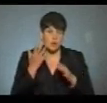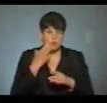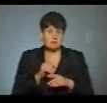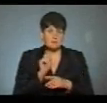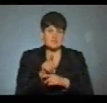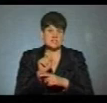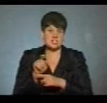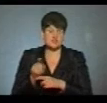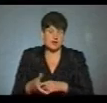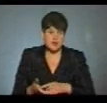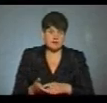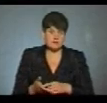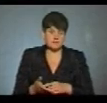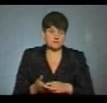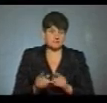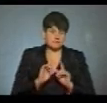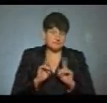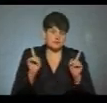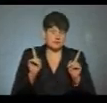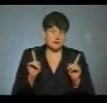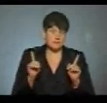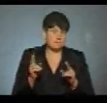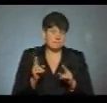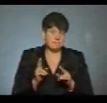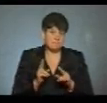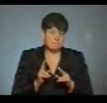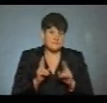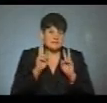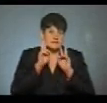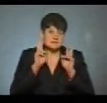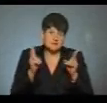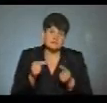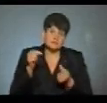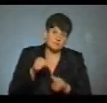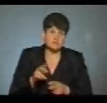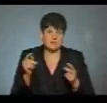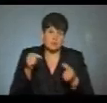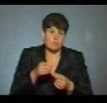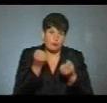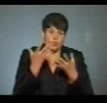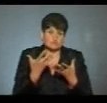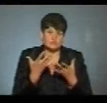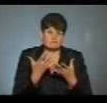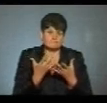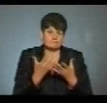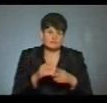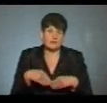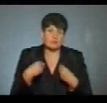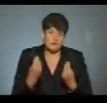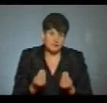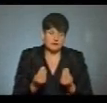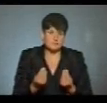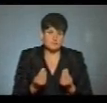призначаємо препарати емпірично, без достатньо наукової бази. Розумієте, за всіма правилами ми